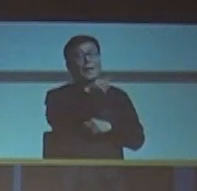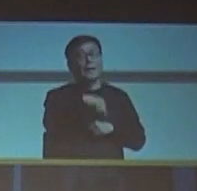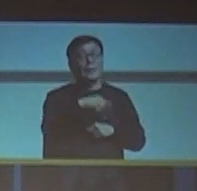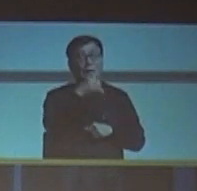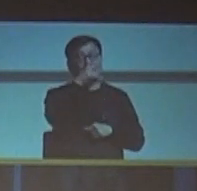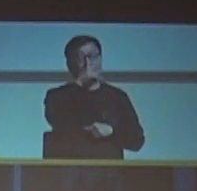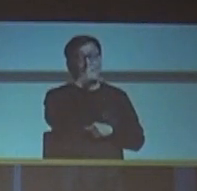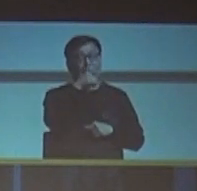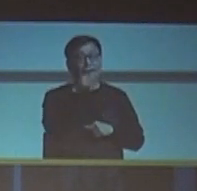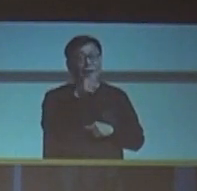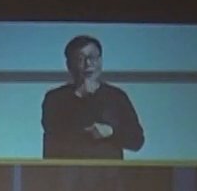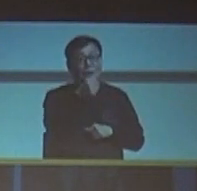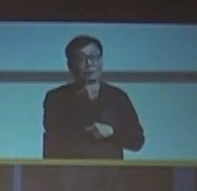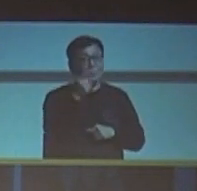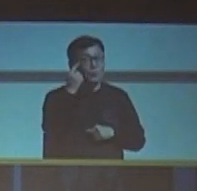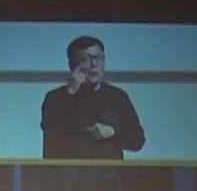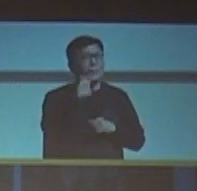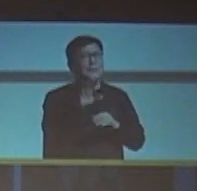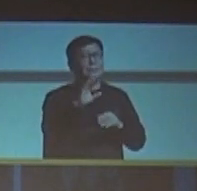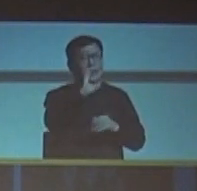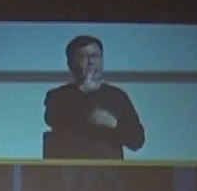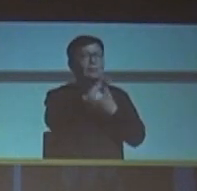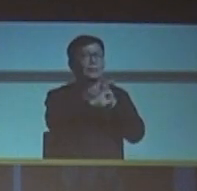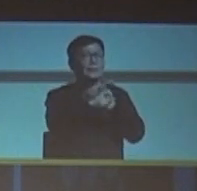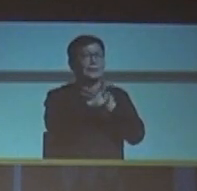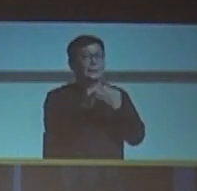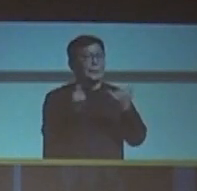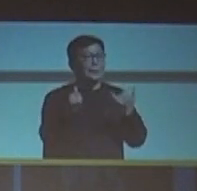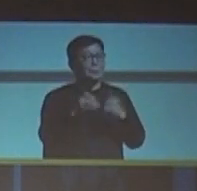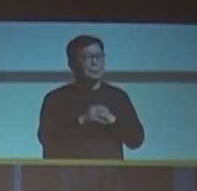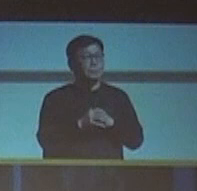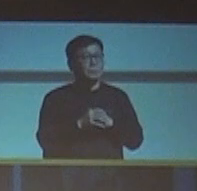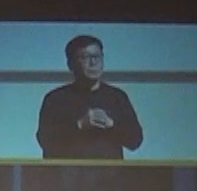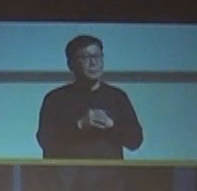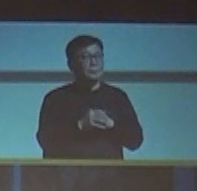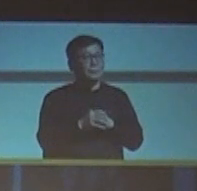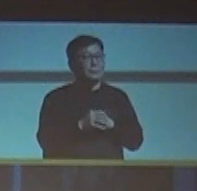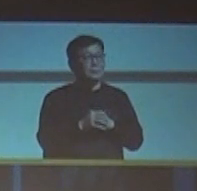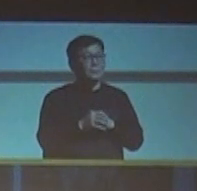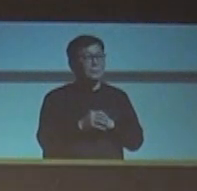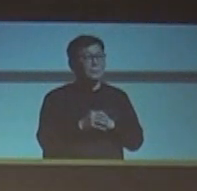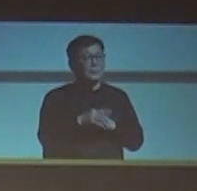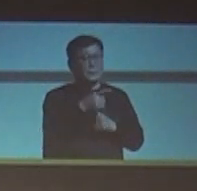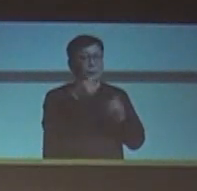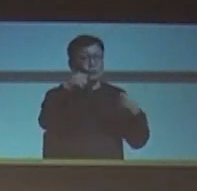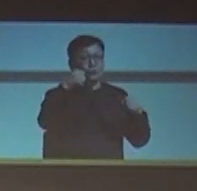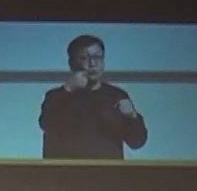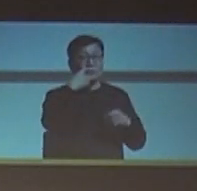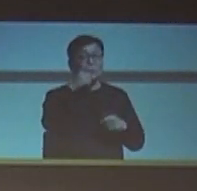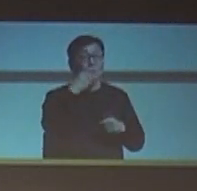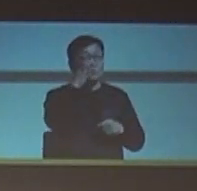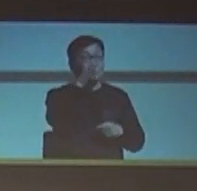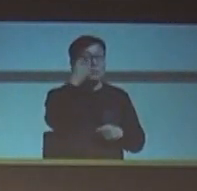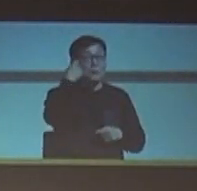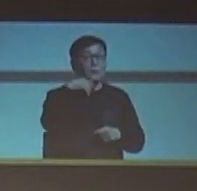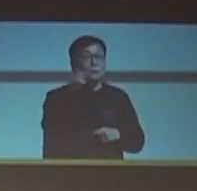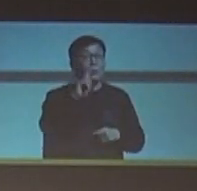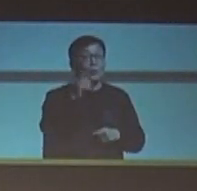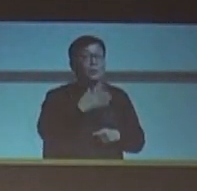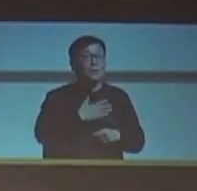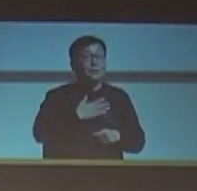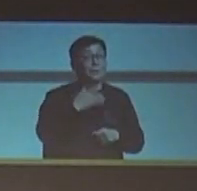오셨네. 애를 얻고. 네. 네. 네. 이렇게 춤추는 신부님들 보니까 어떻습니까? 기분이.